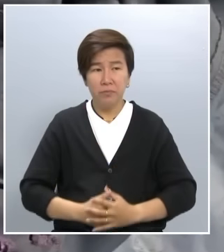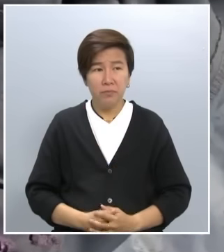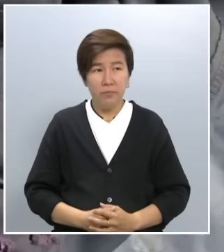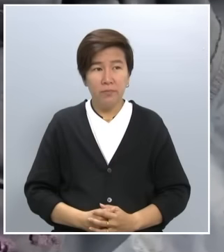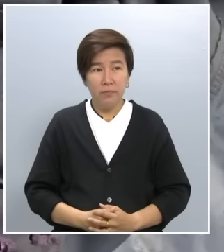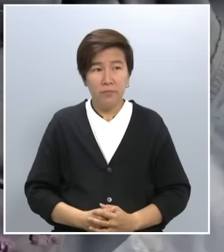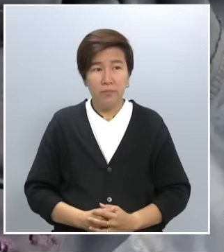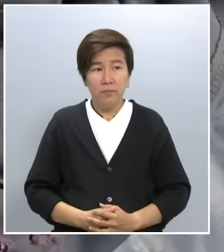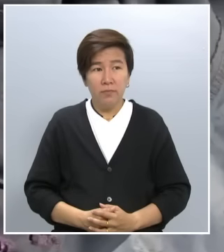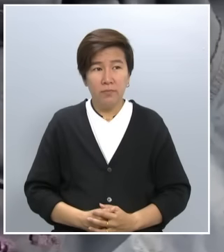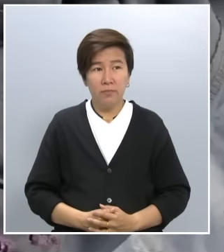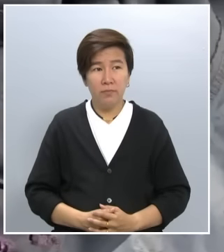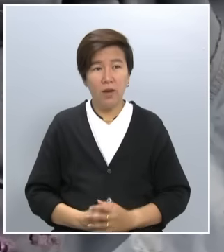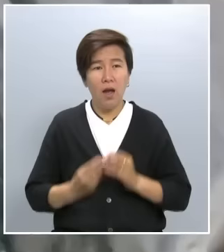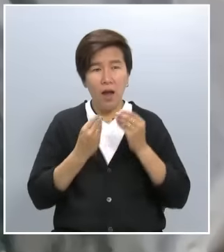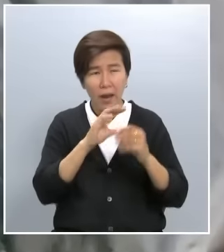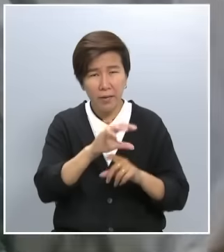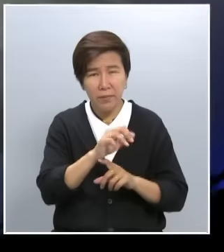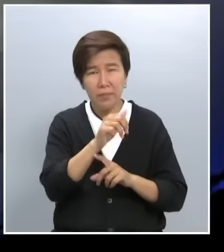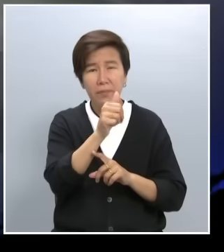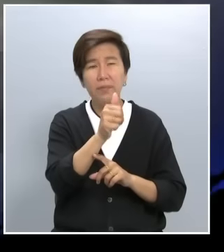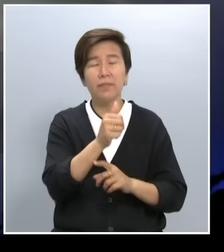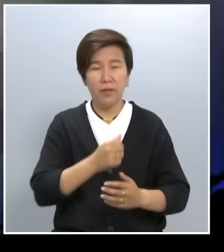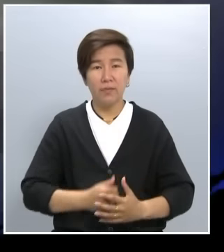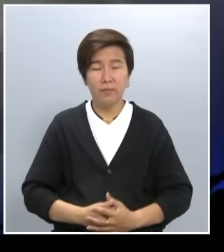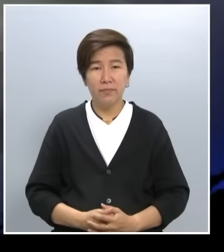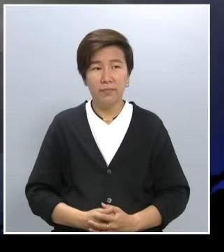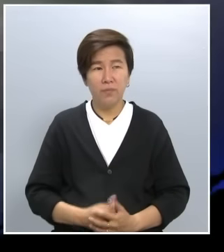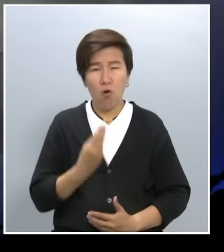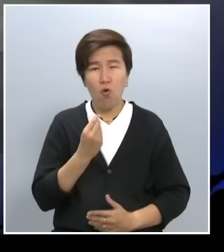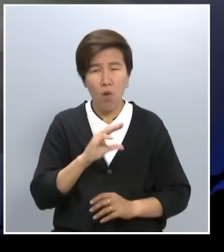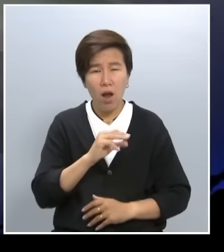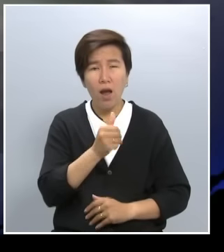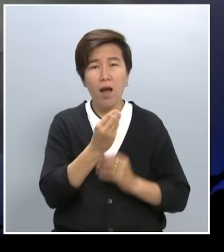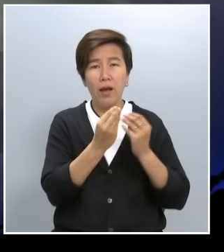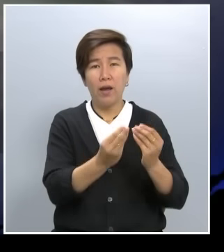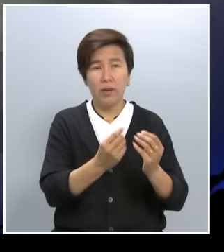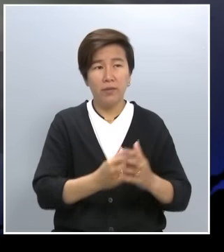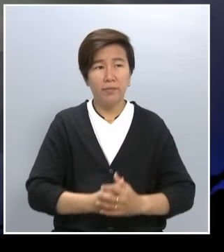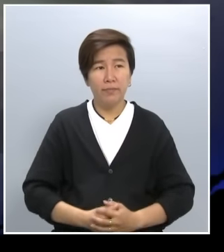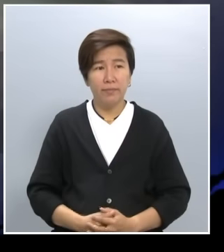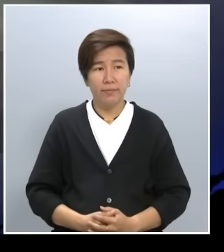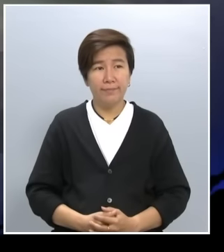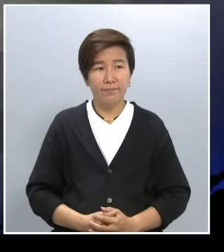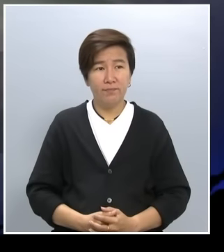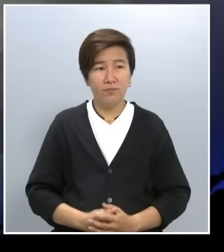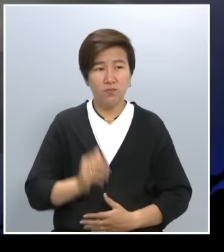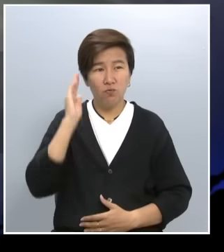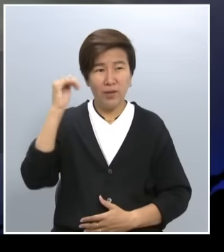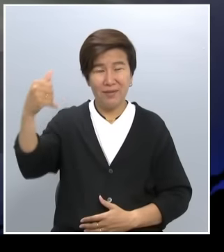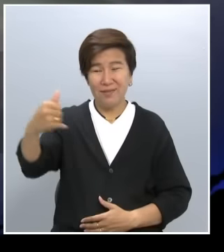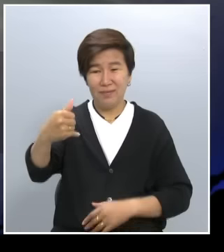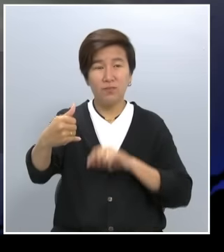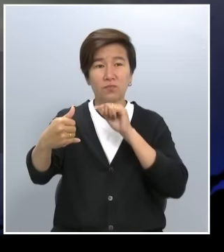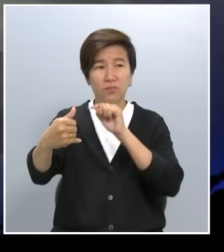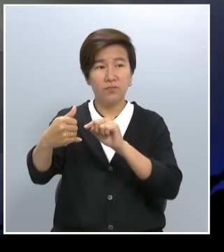ค่ะขอให้อาการดีขึ้นในเร็ววันนะคะ ครับผมนะครับเนี่ยฮะ นี่คือลักษณะของคนร้าย